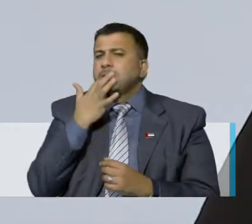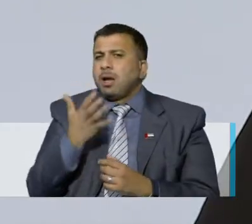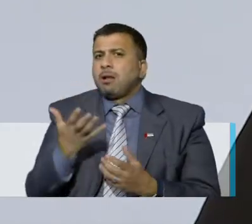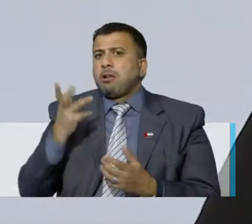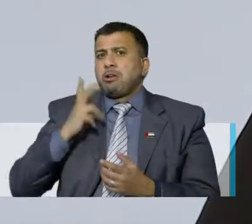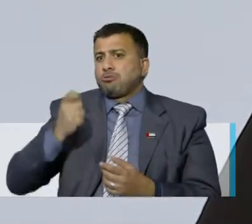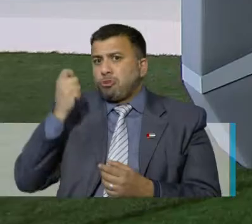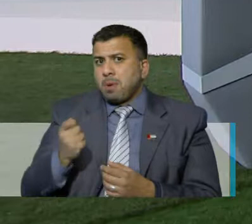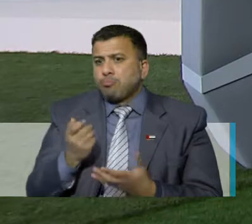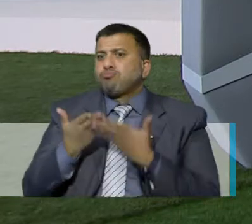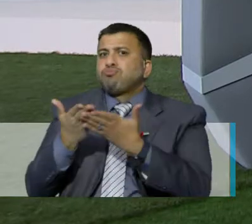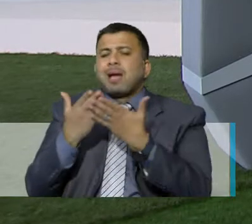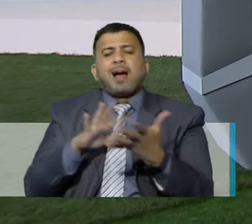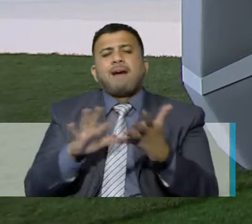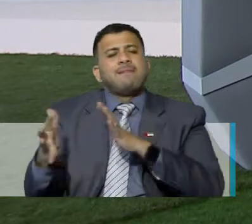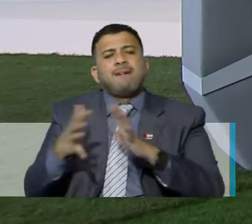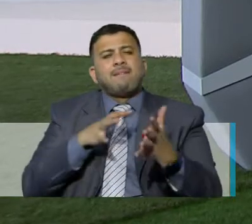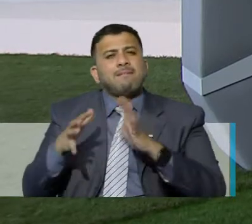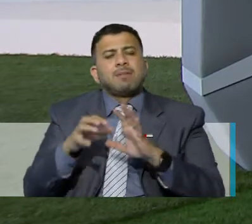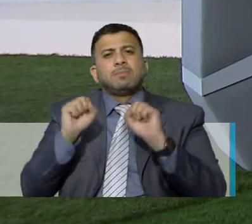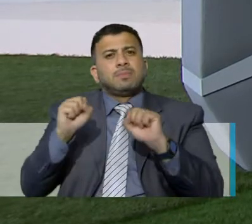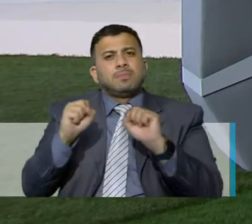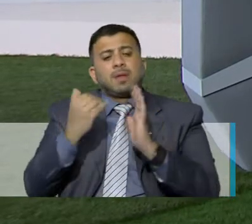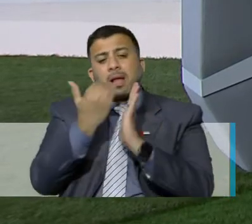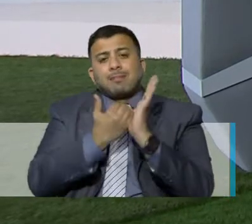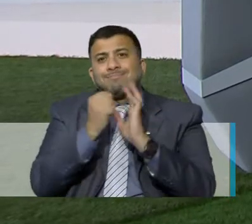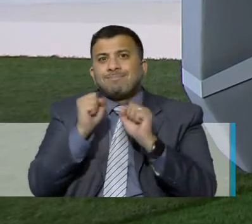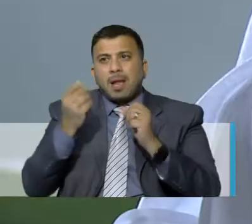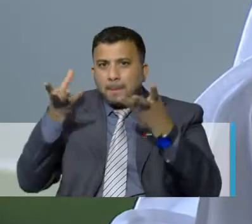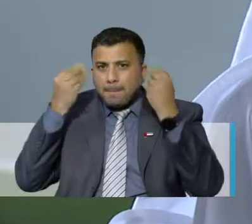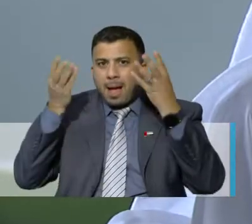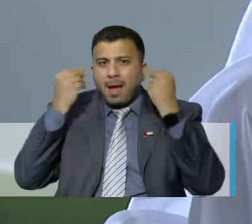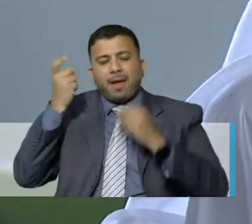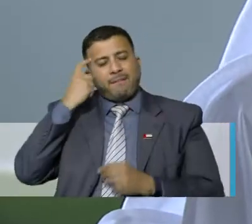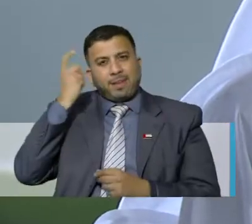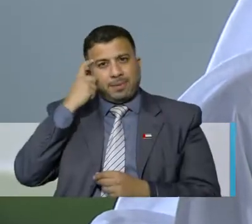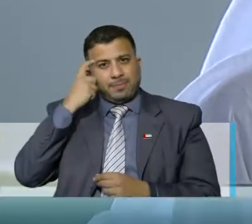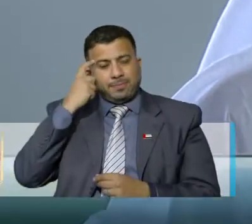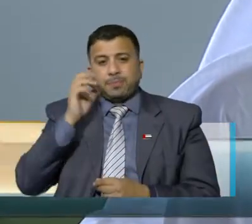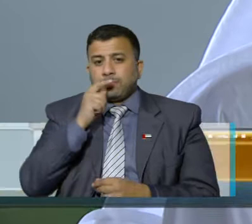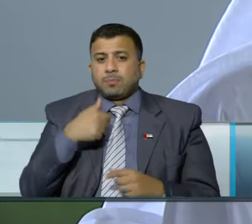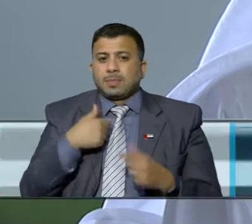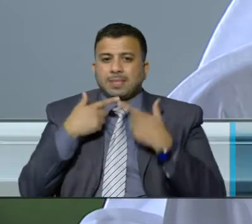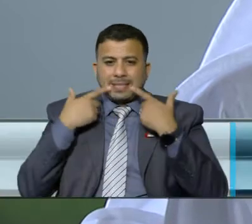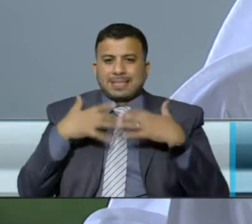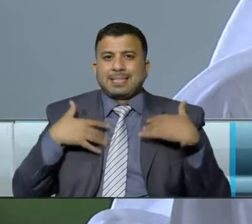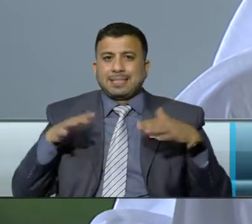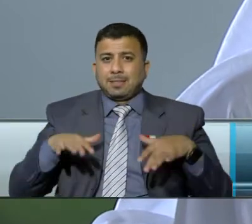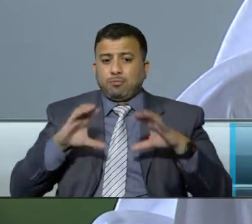للمستثمرين والباحثين لا سيما في القطاع المعرفي. بداية نحن سعيدين اليوم بتواجدنا في المجمع